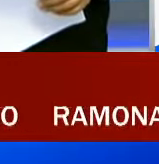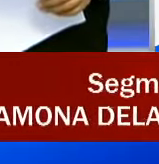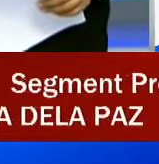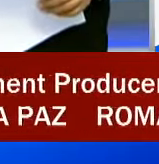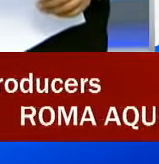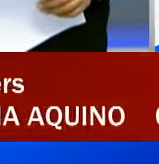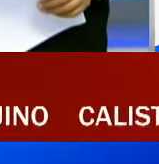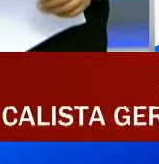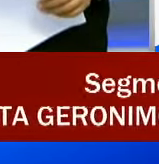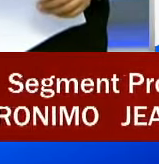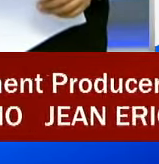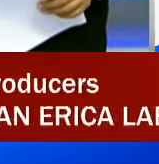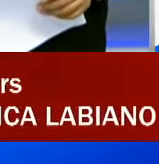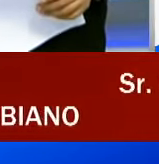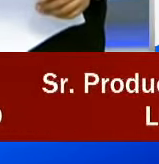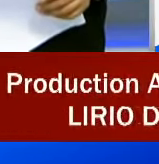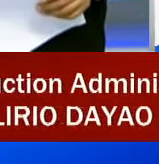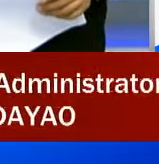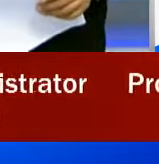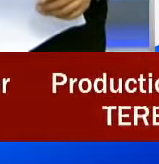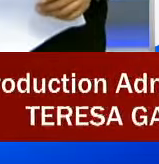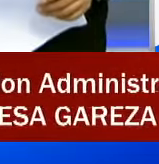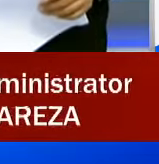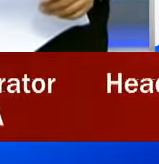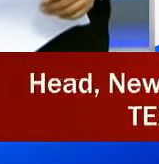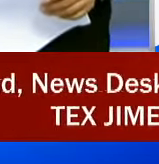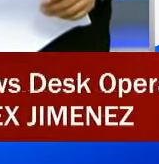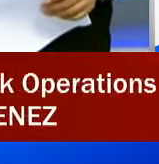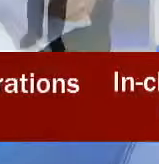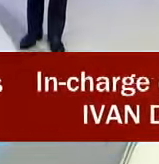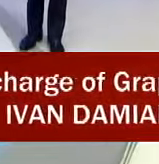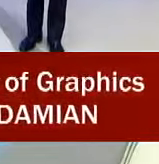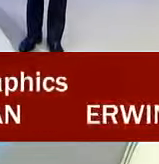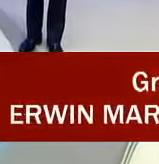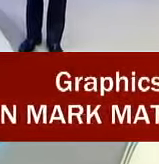totoo lamang. At dahil hindi natutulog ang balita. Nakatutok kami 24 oras.